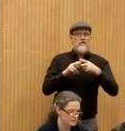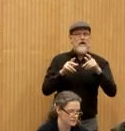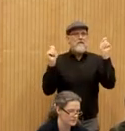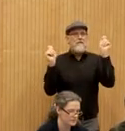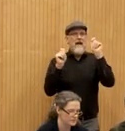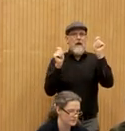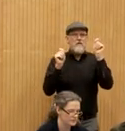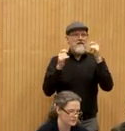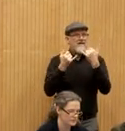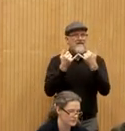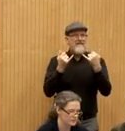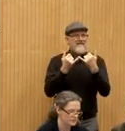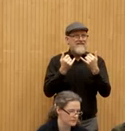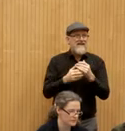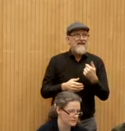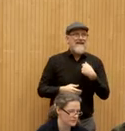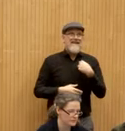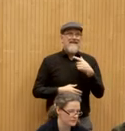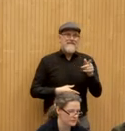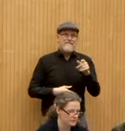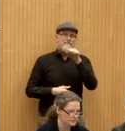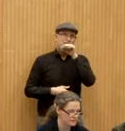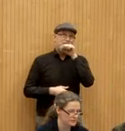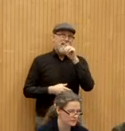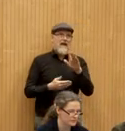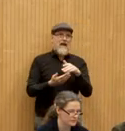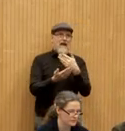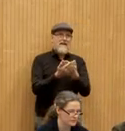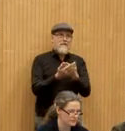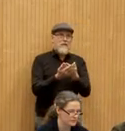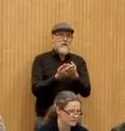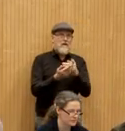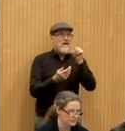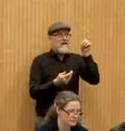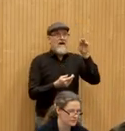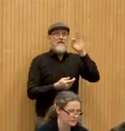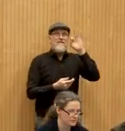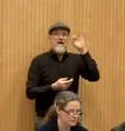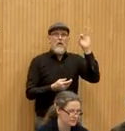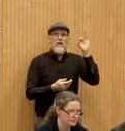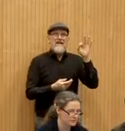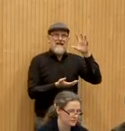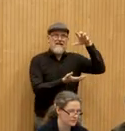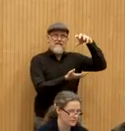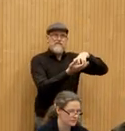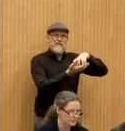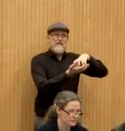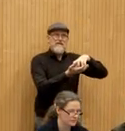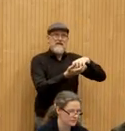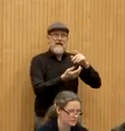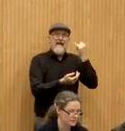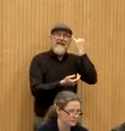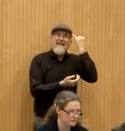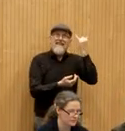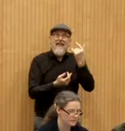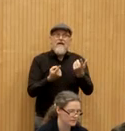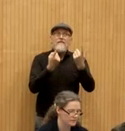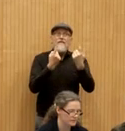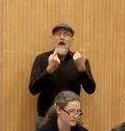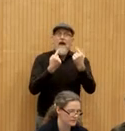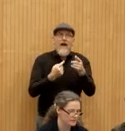beliebtes Angebot bei uns an der Fakultät. Und die Idee dazu hat unsere Kollegin Katrin Meiners. Die hatte